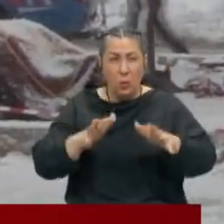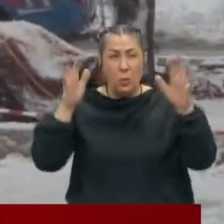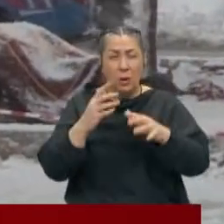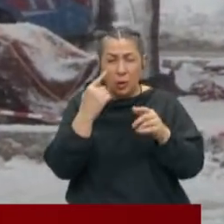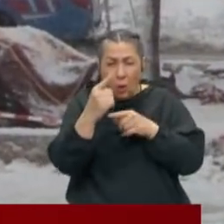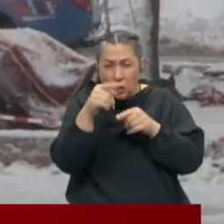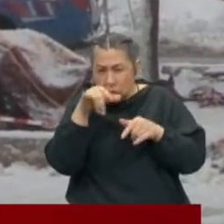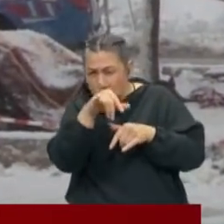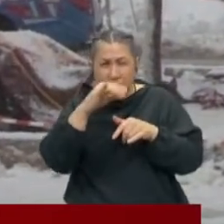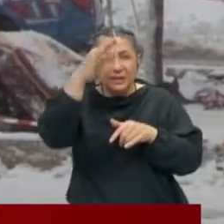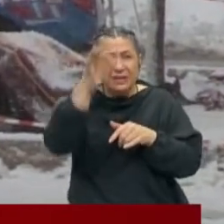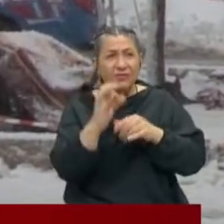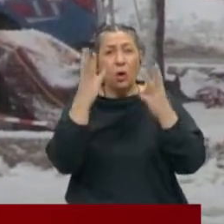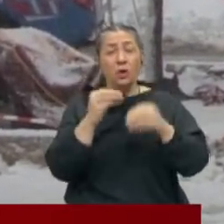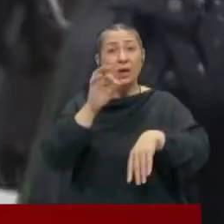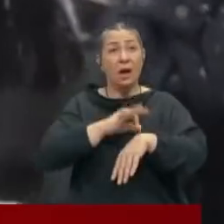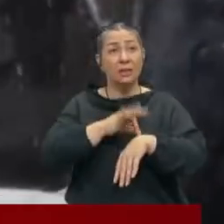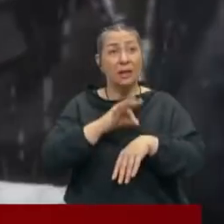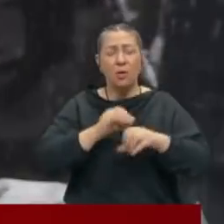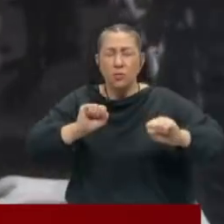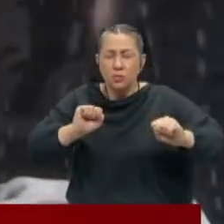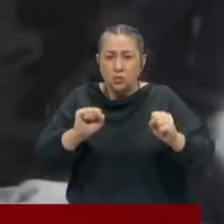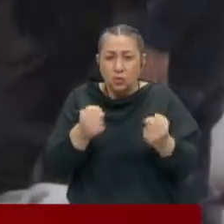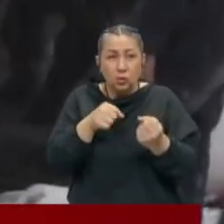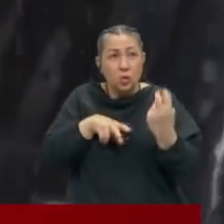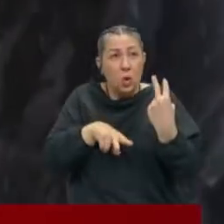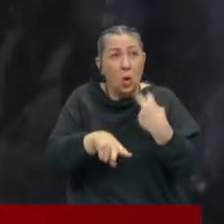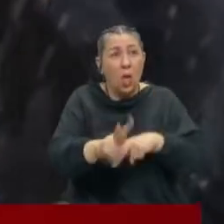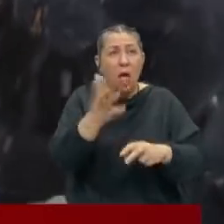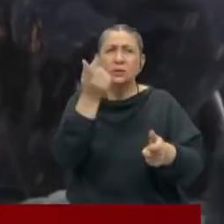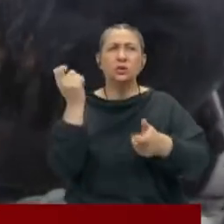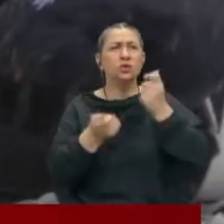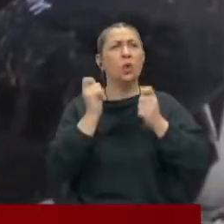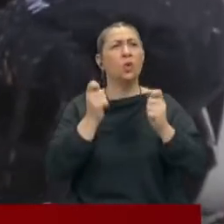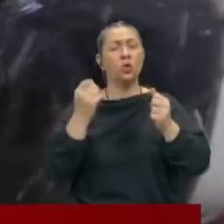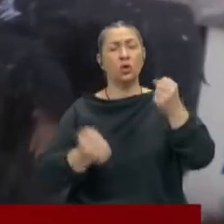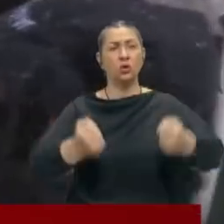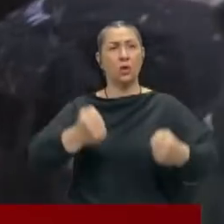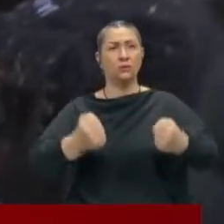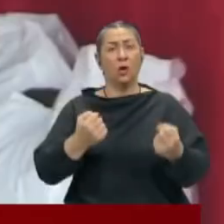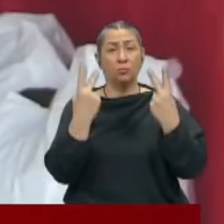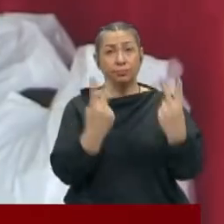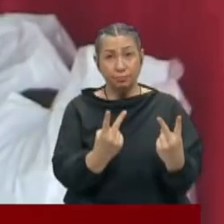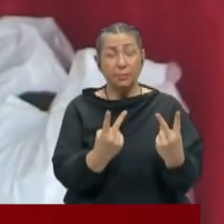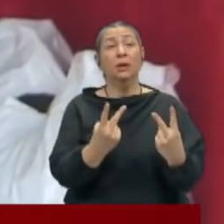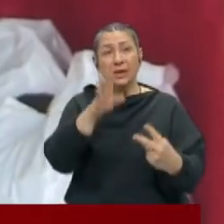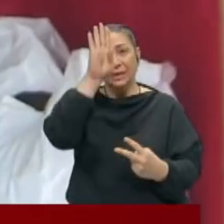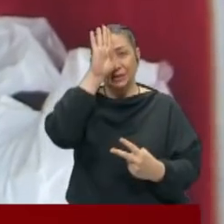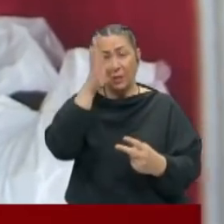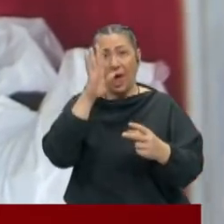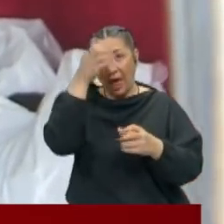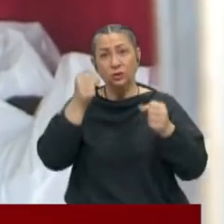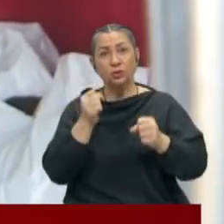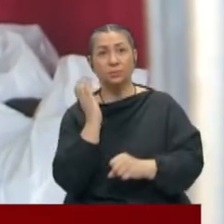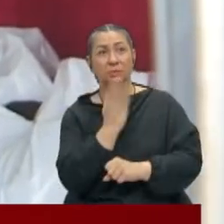görüş mesafesinin sıfıra indiği anlarda buzlanan yollarda en zorlu görev direksiyon başındaki sürücülerdeydi. İstanbul'dan